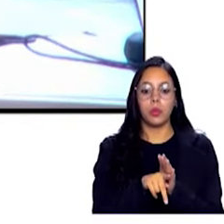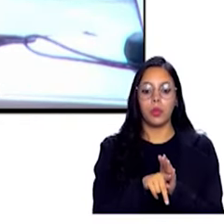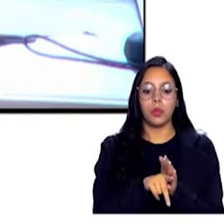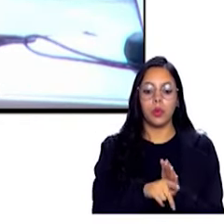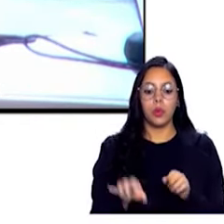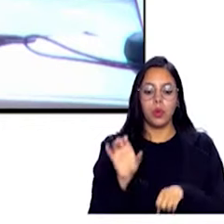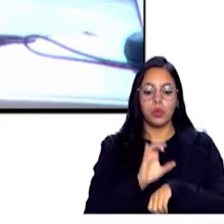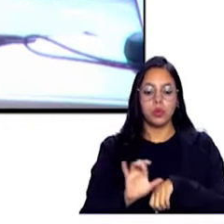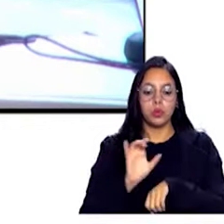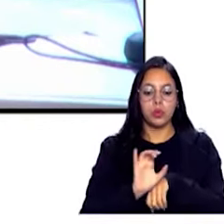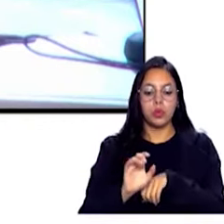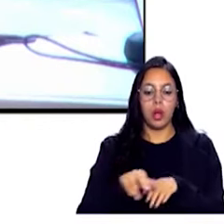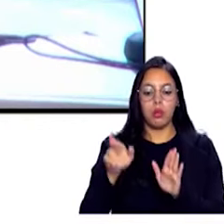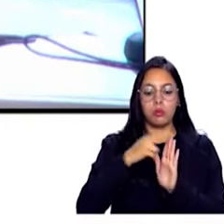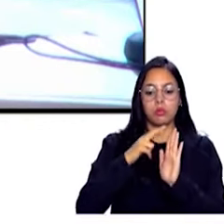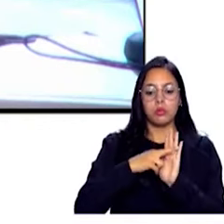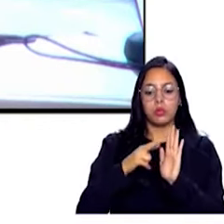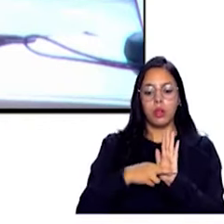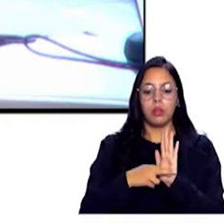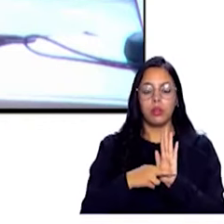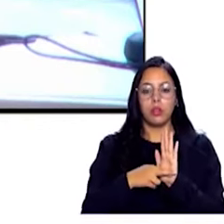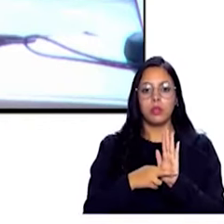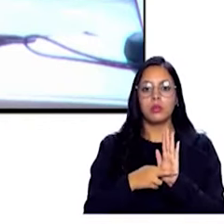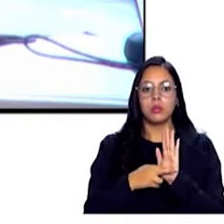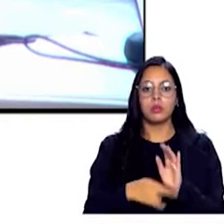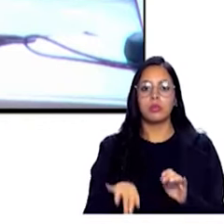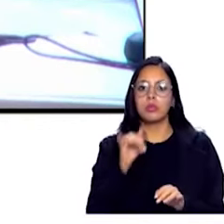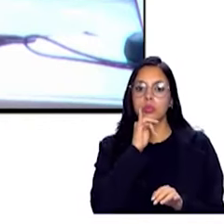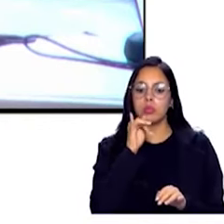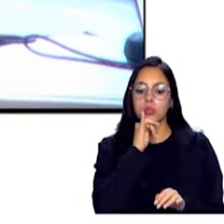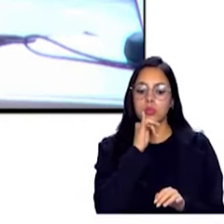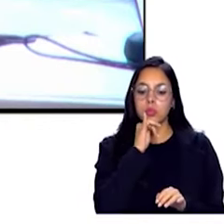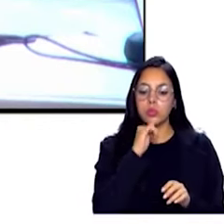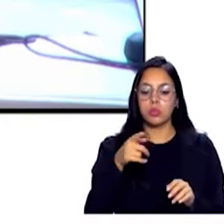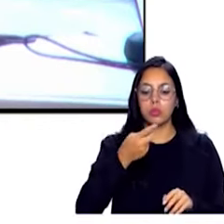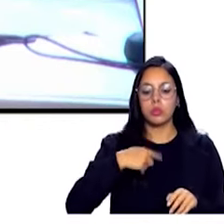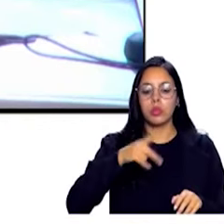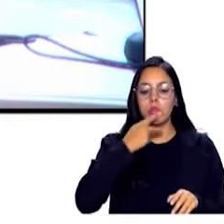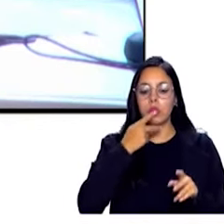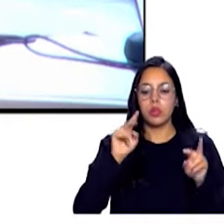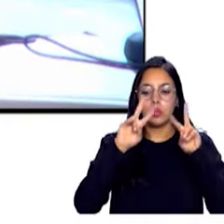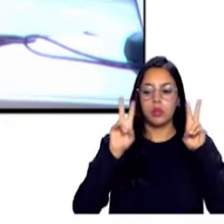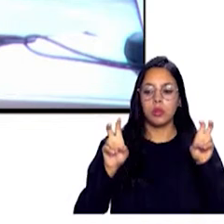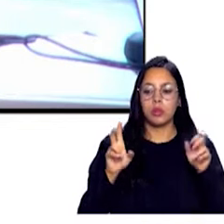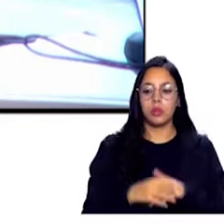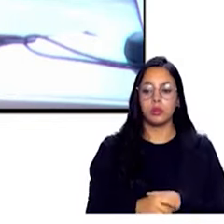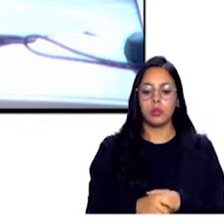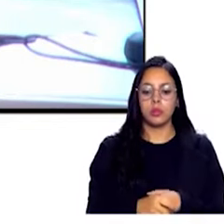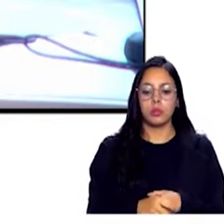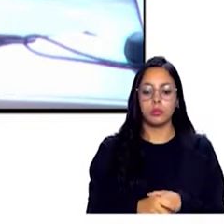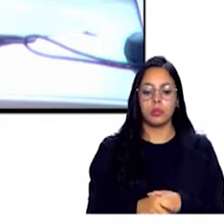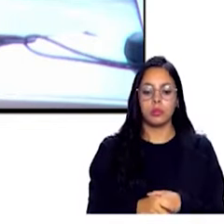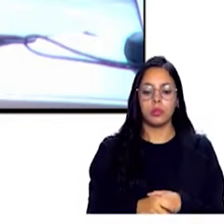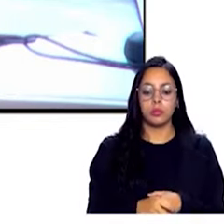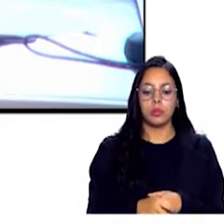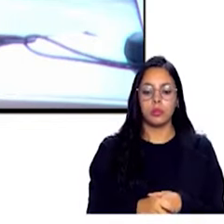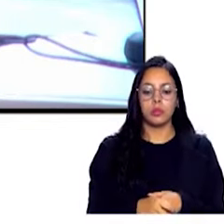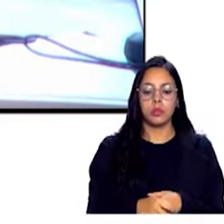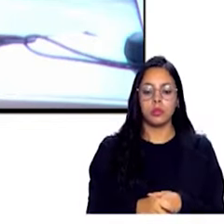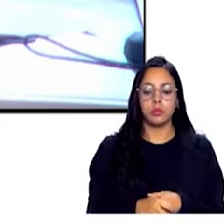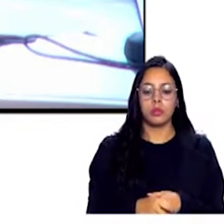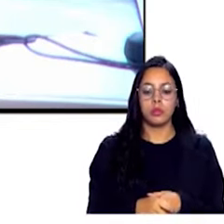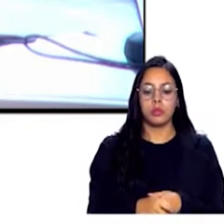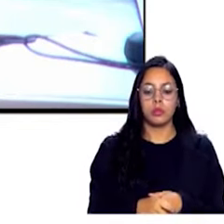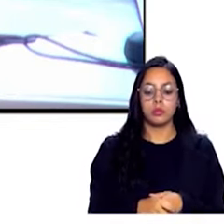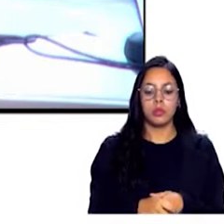par exemple ce que l'on a appelé les barê macron qui est une mani en droit Du travail d'indemnisation